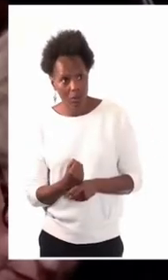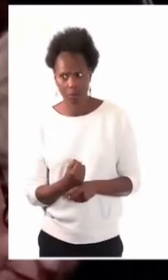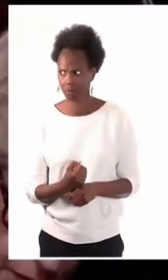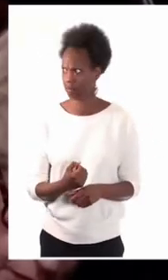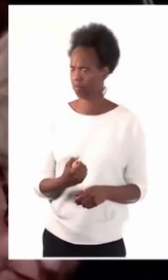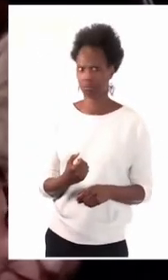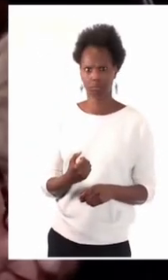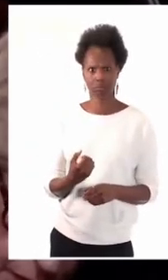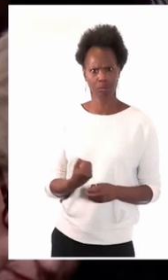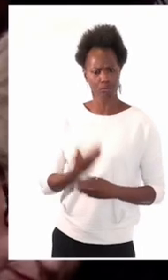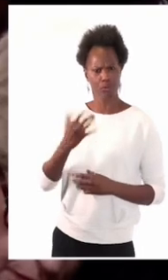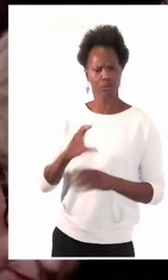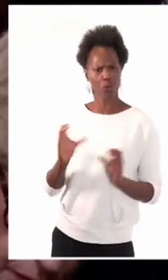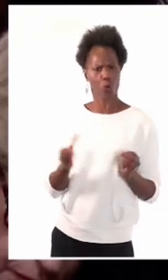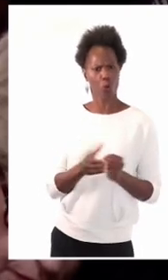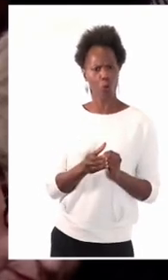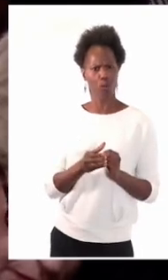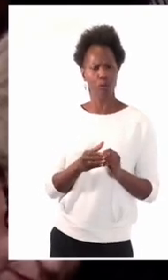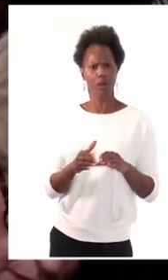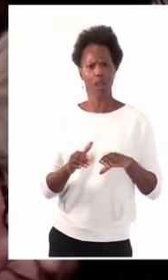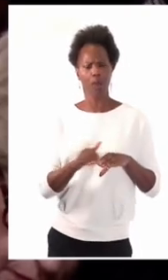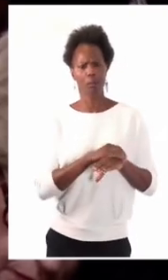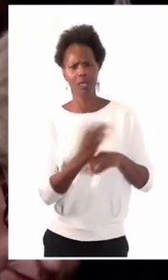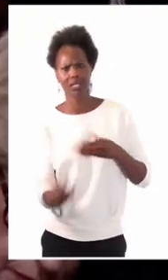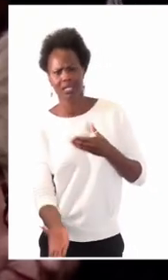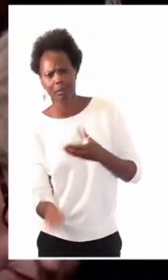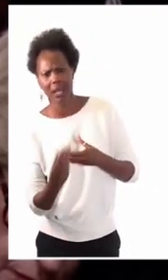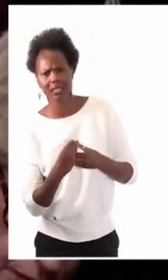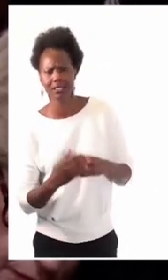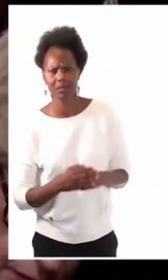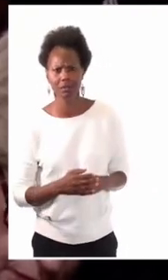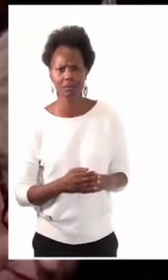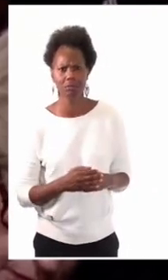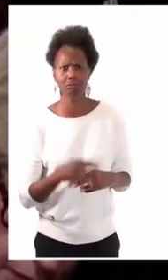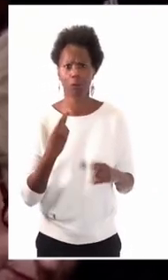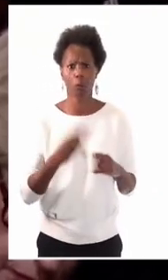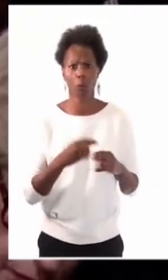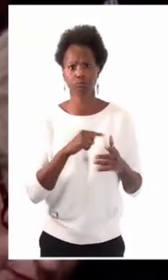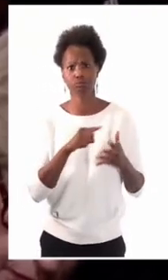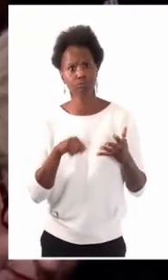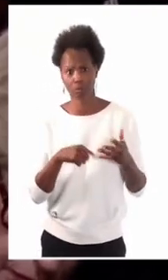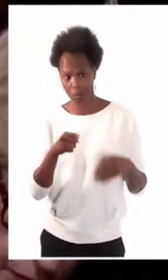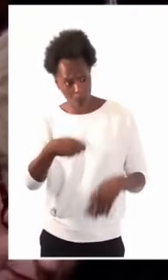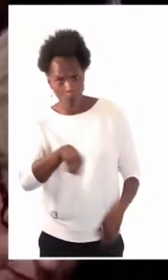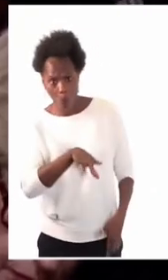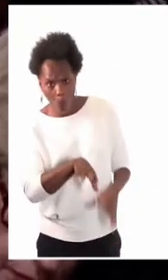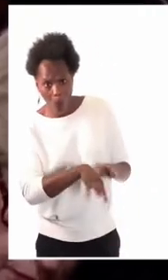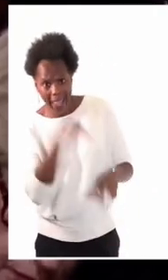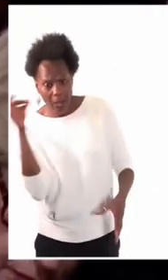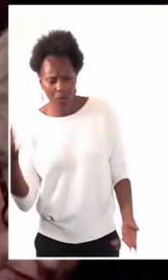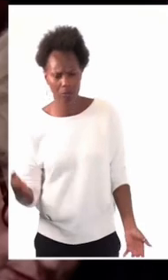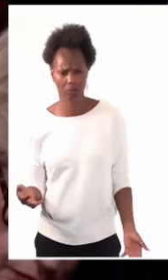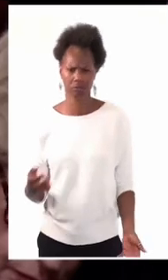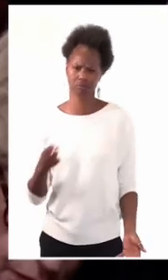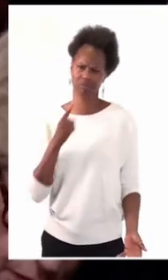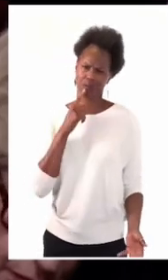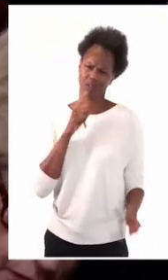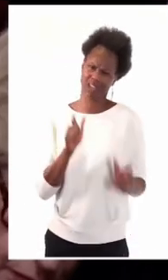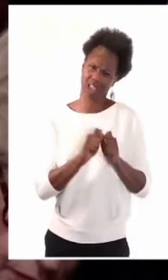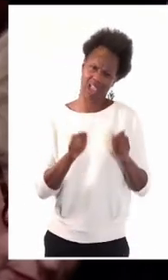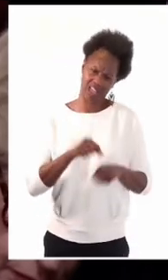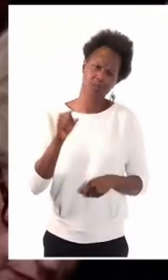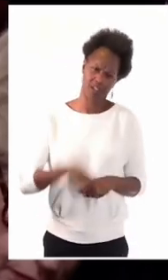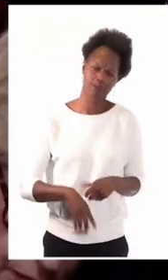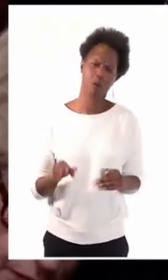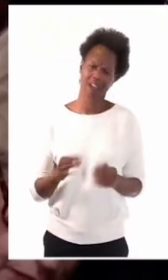pendant 73 ans. Jacques Chaban-Delmas, Alain Juppé, Hugues Martin, Nicolas Florian, ils ont tous été élus. Donc on peut avoir un minimum de respect pour